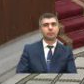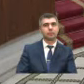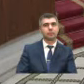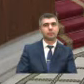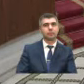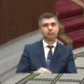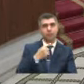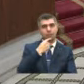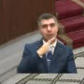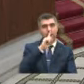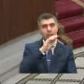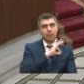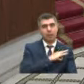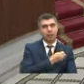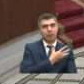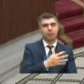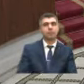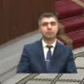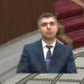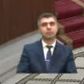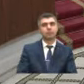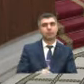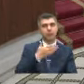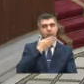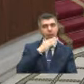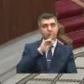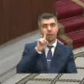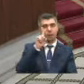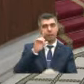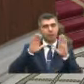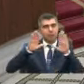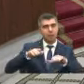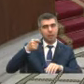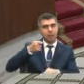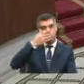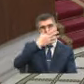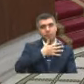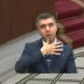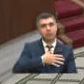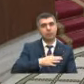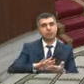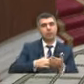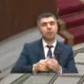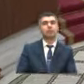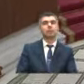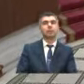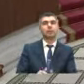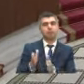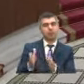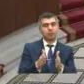بسم الله الرحمن الرحيم. الحمد لله والصلاة والسلام على رسول الله السيد الرئيس، السيدات